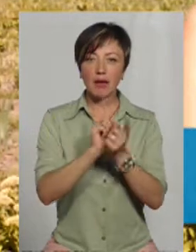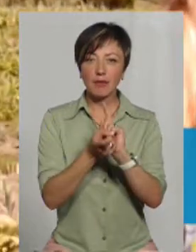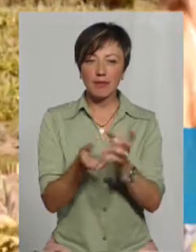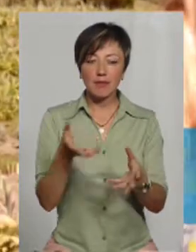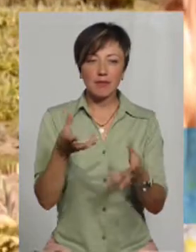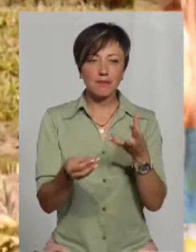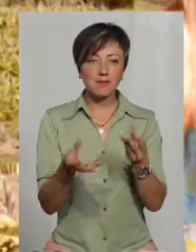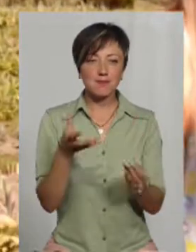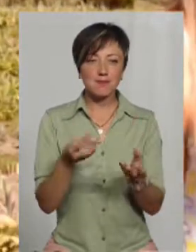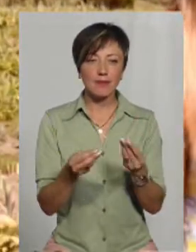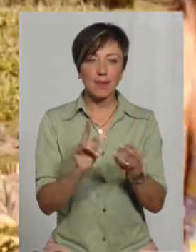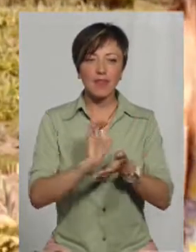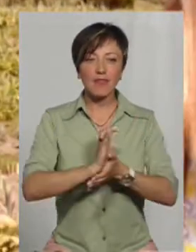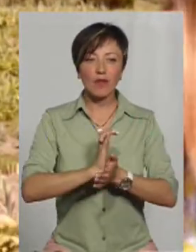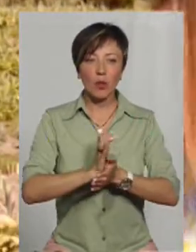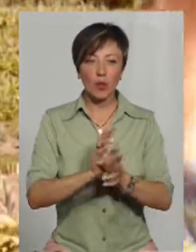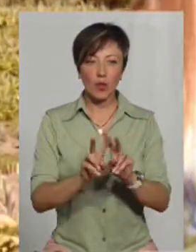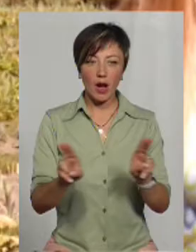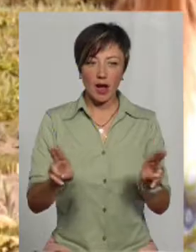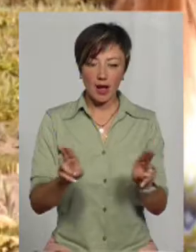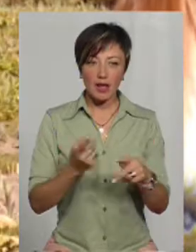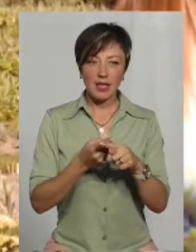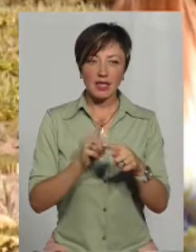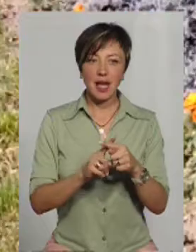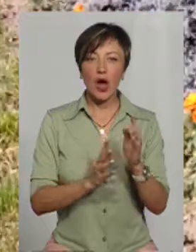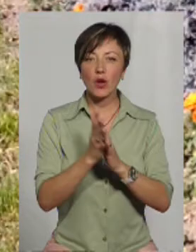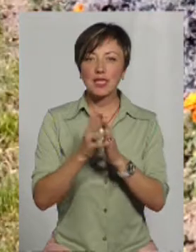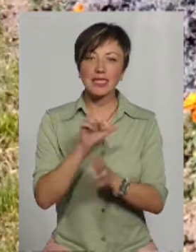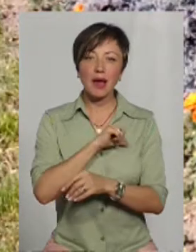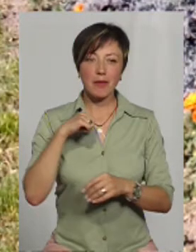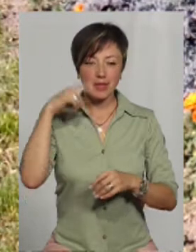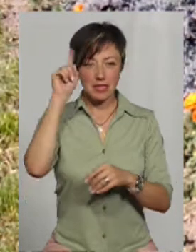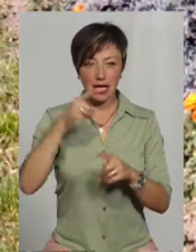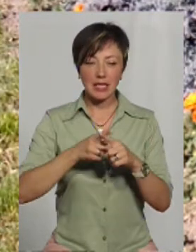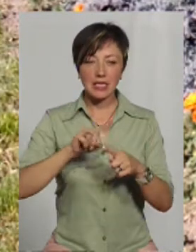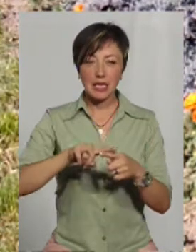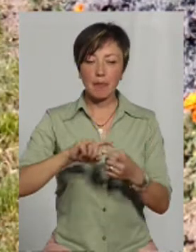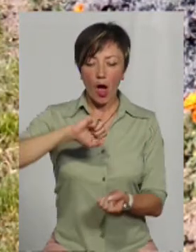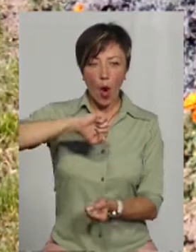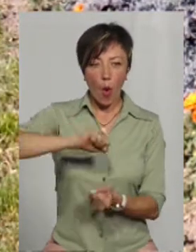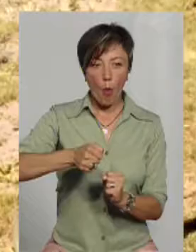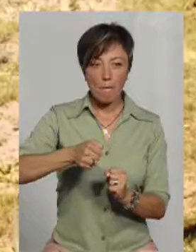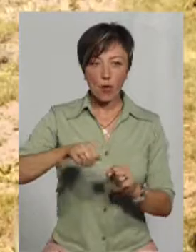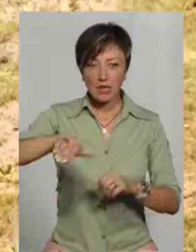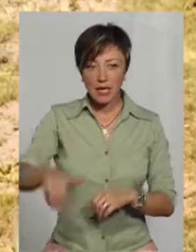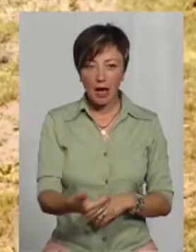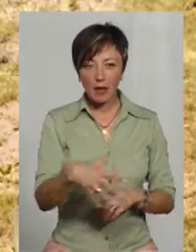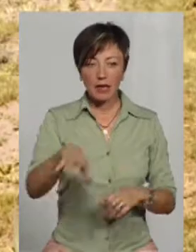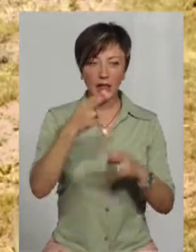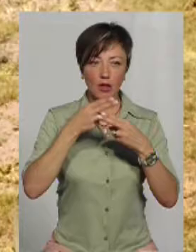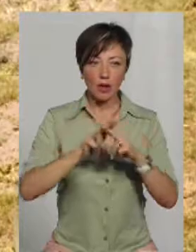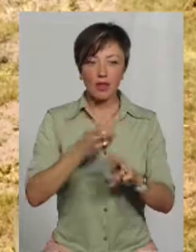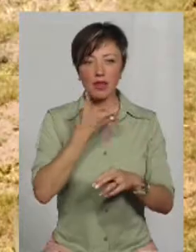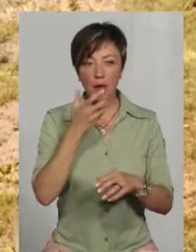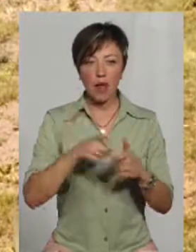як масло. Треба виростити ґрунт, а рослини самі знають, як вирости. Компостні ями в господарстві повсюдно. Їх створюють за технологією